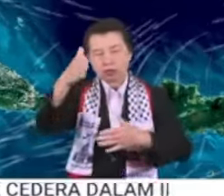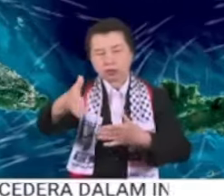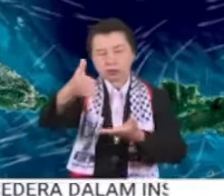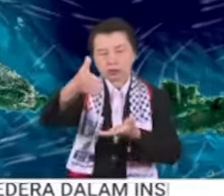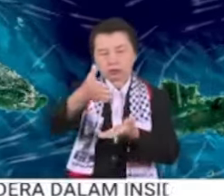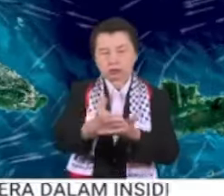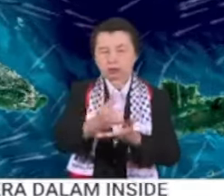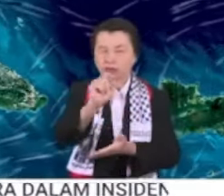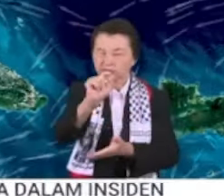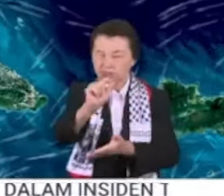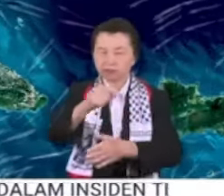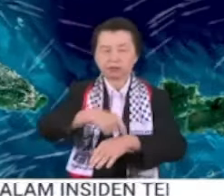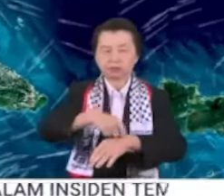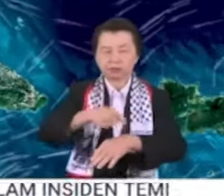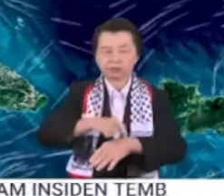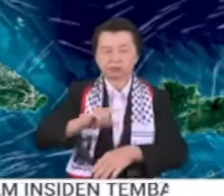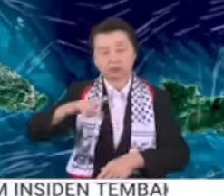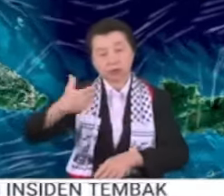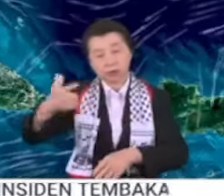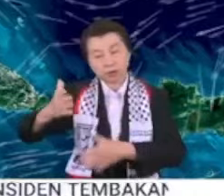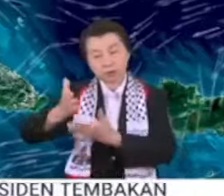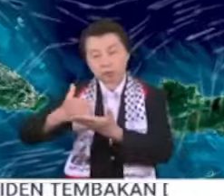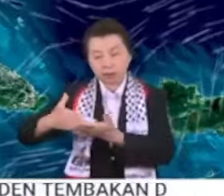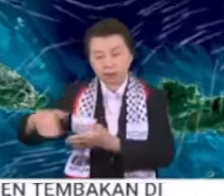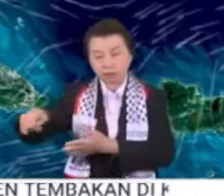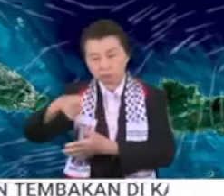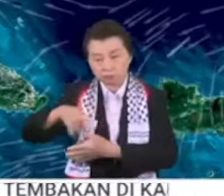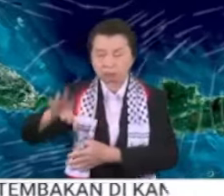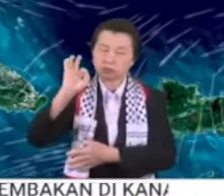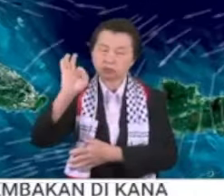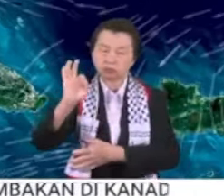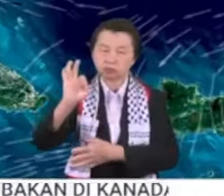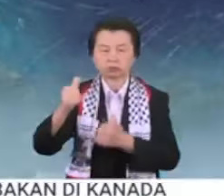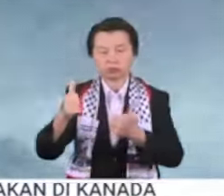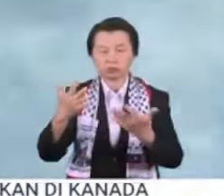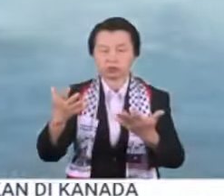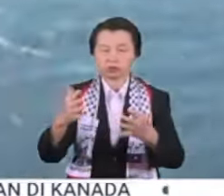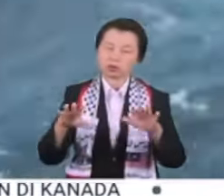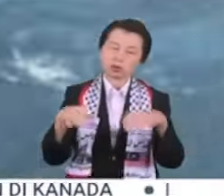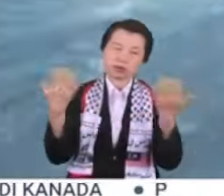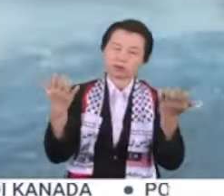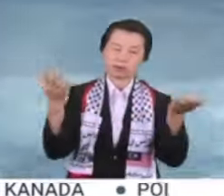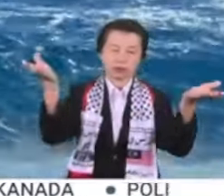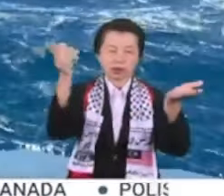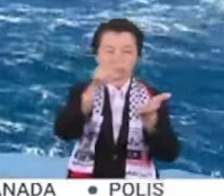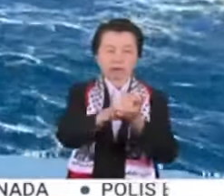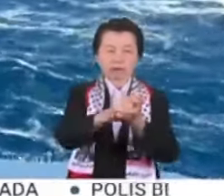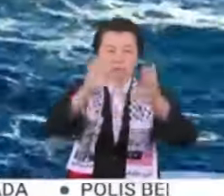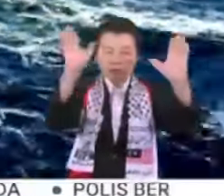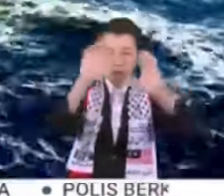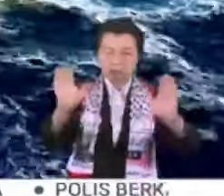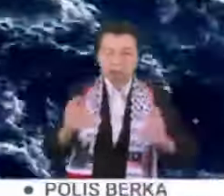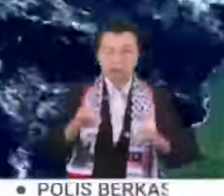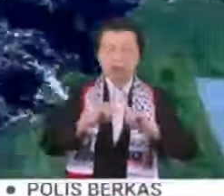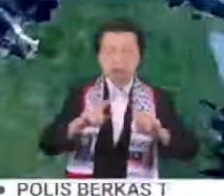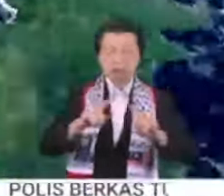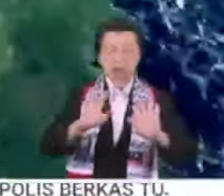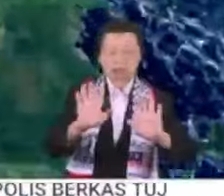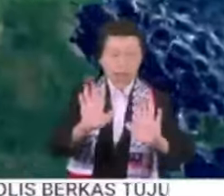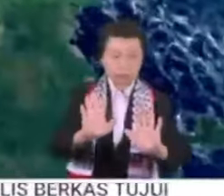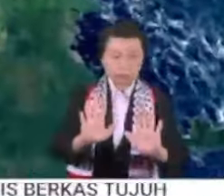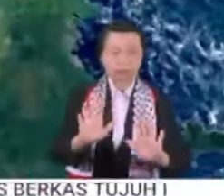sedikit masa lagi. Di bahagian-bahagian lain dalam keadaan yang agak mendung. Baik, ini sahaja laporan cuaca yang dapat saya kongsikan anda. Tapi sebelum